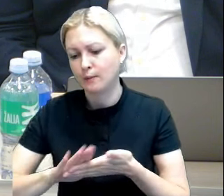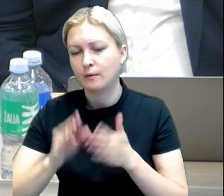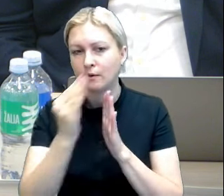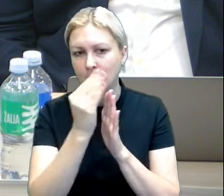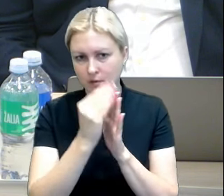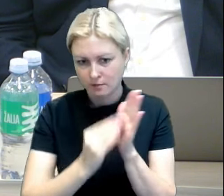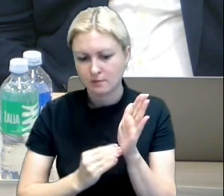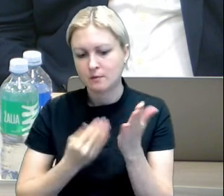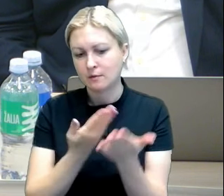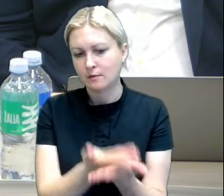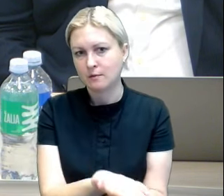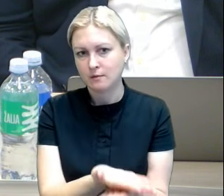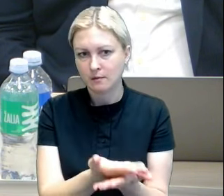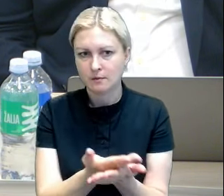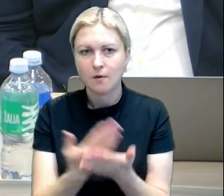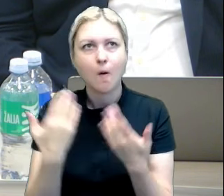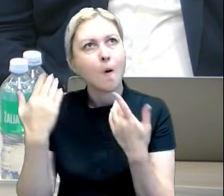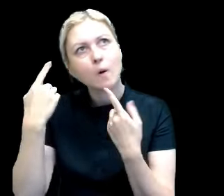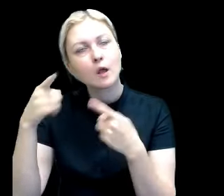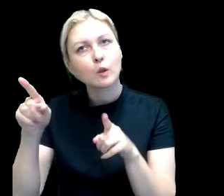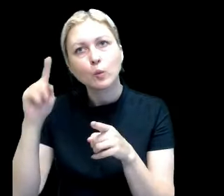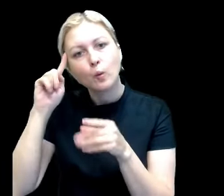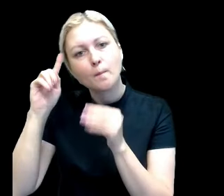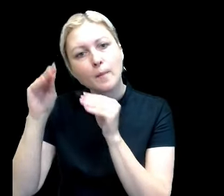už to neturėti kitų minčių